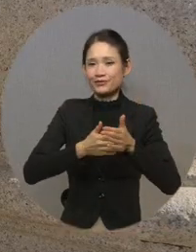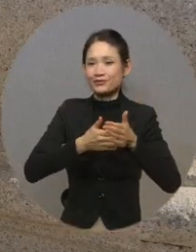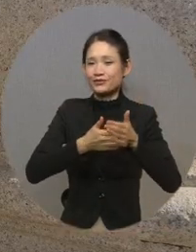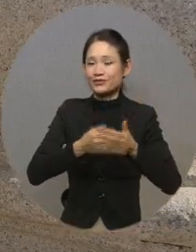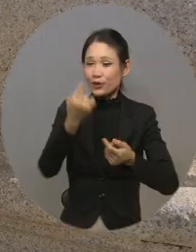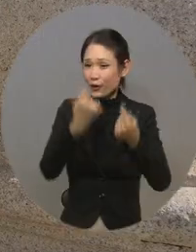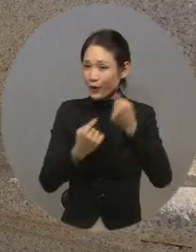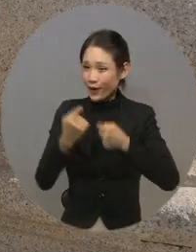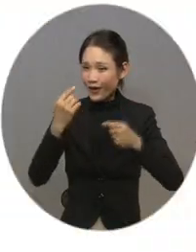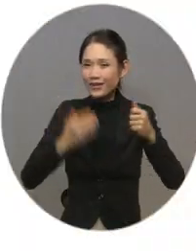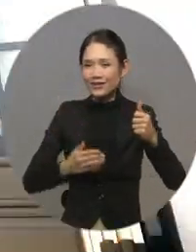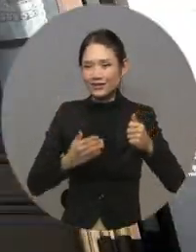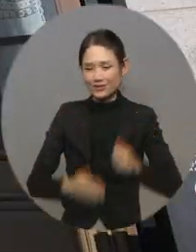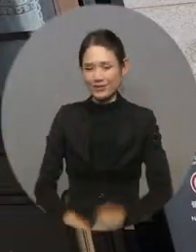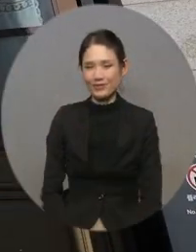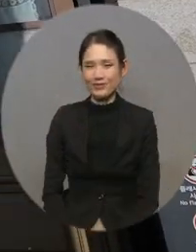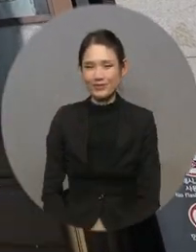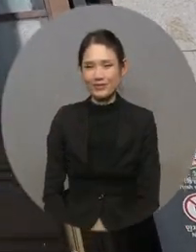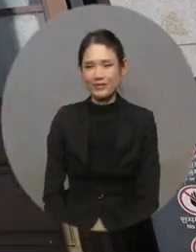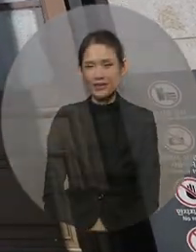와보세요.